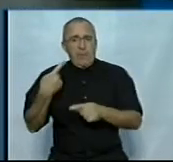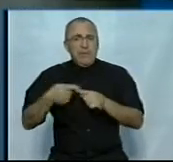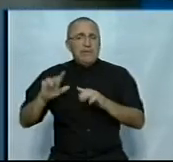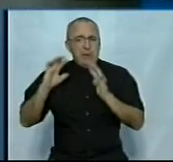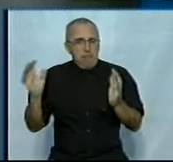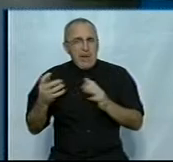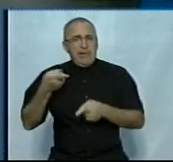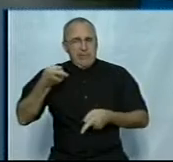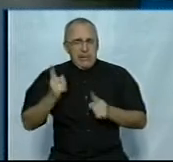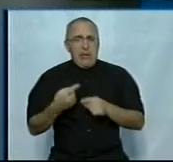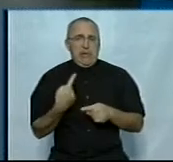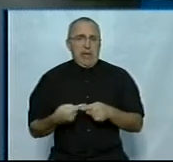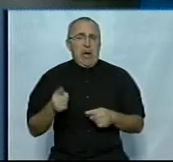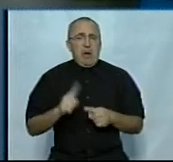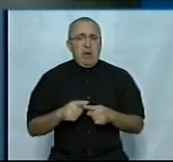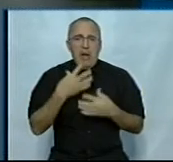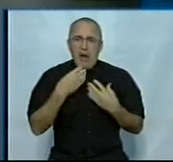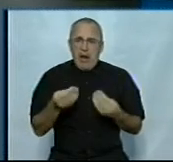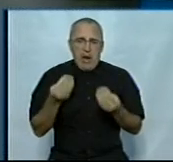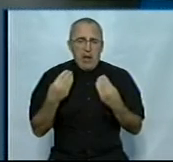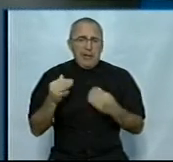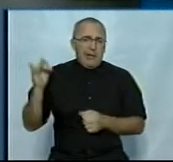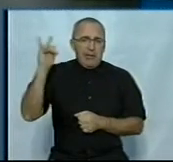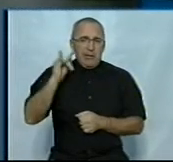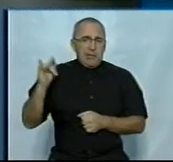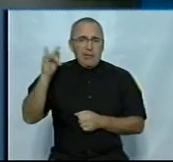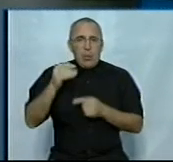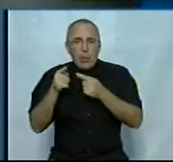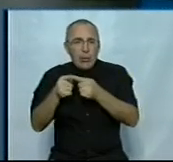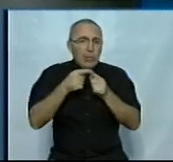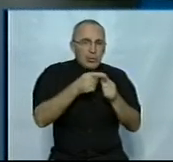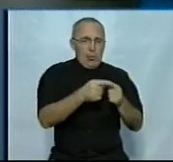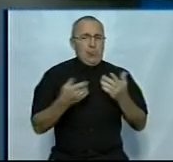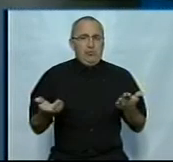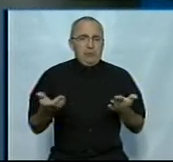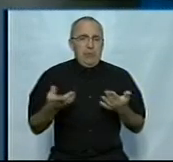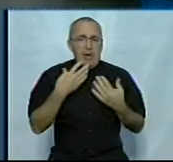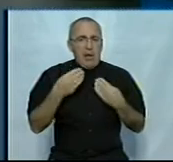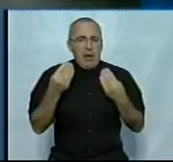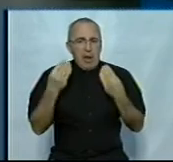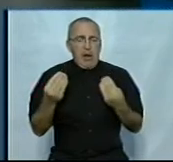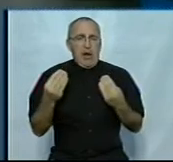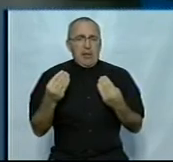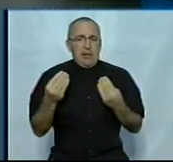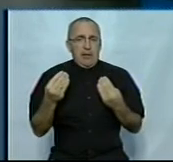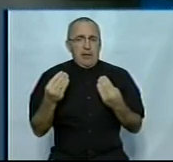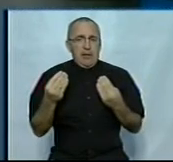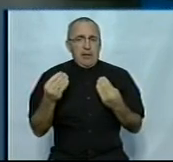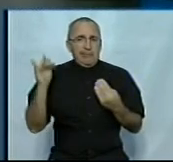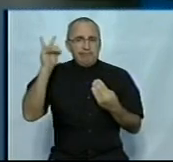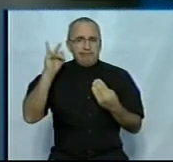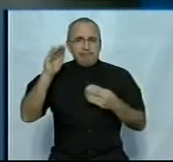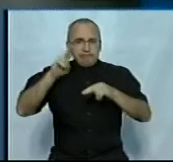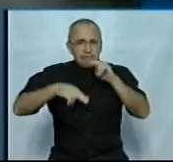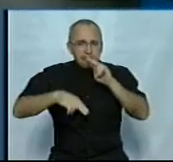дійсно такі гарні історичні куточки і гарні приклади архітектури,